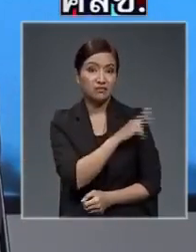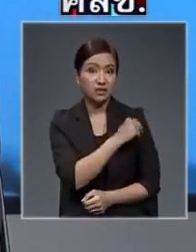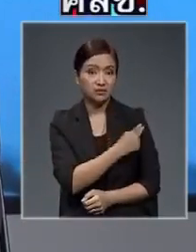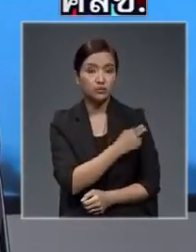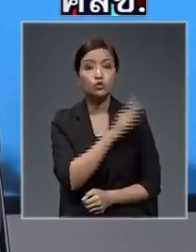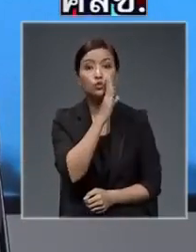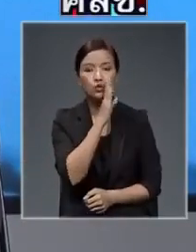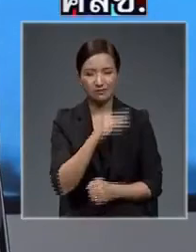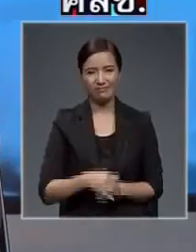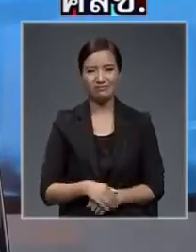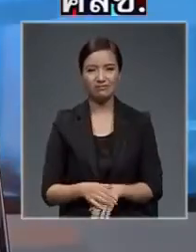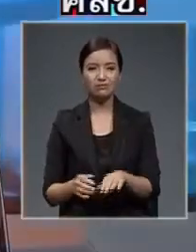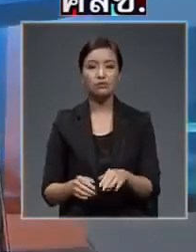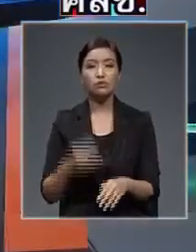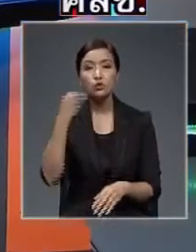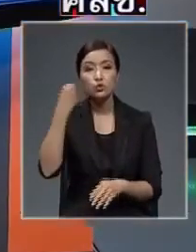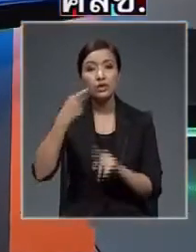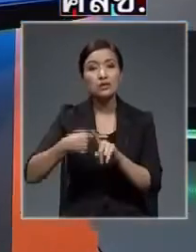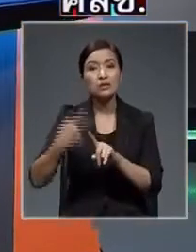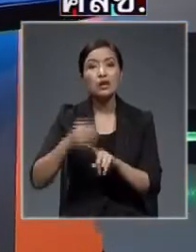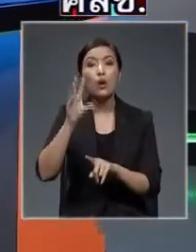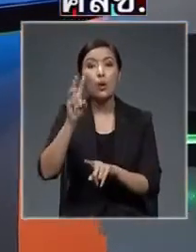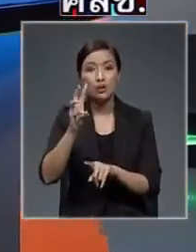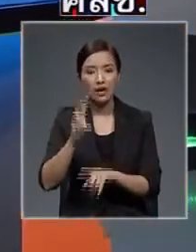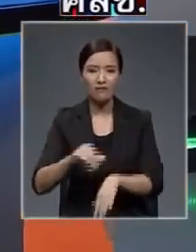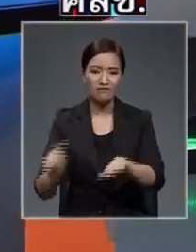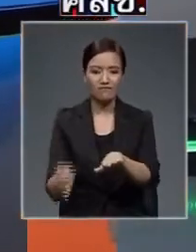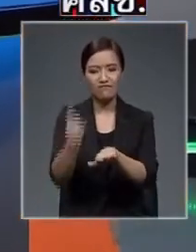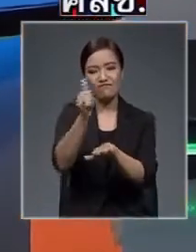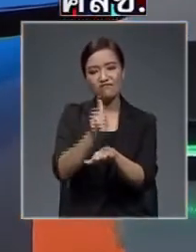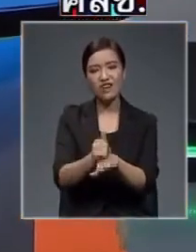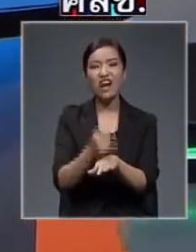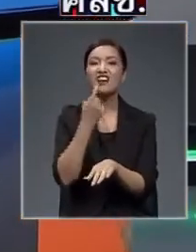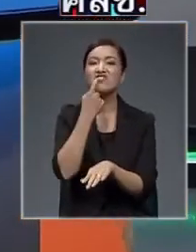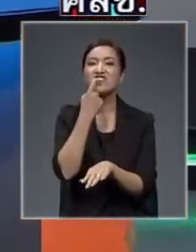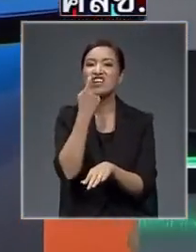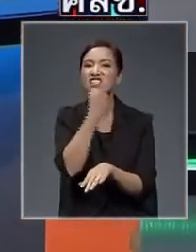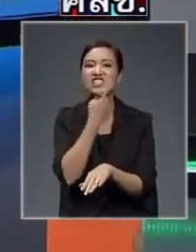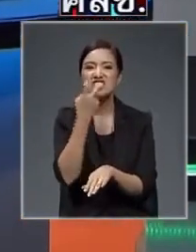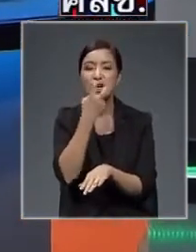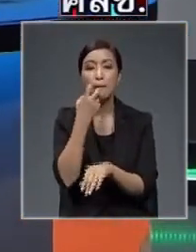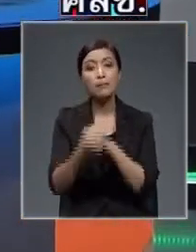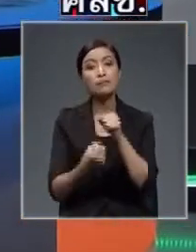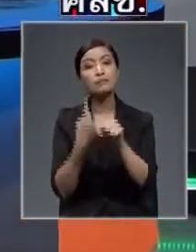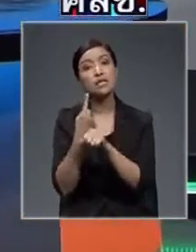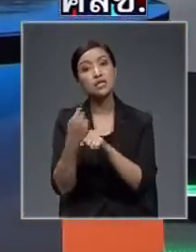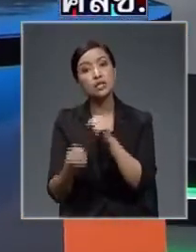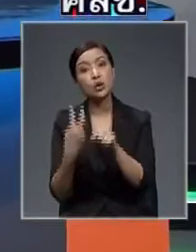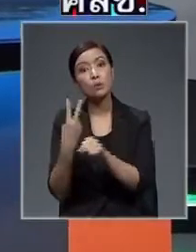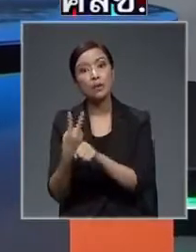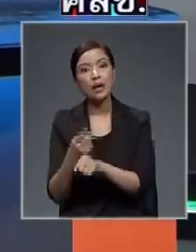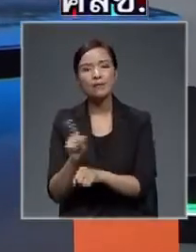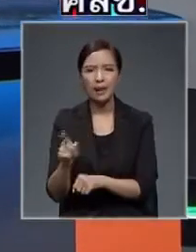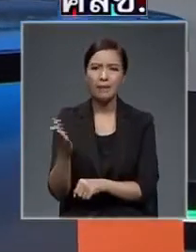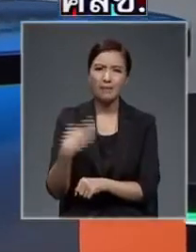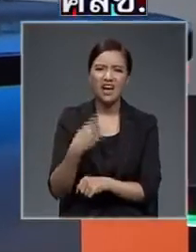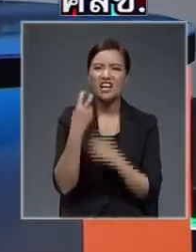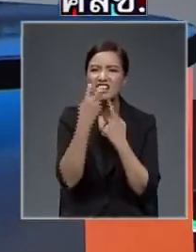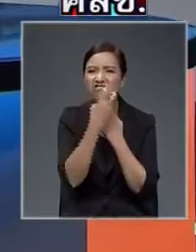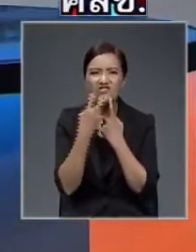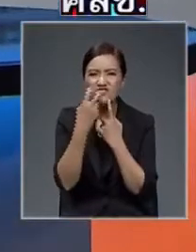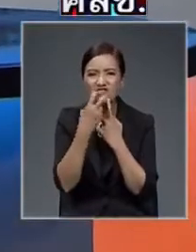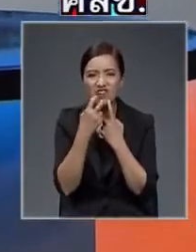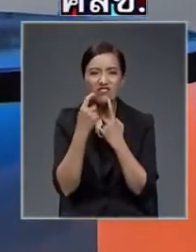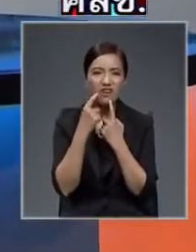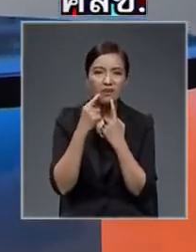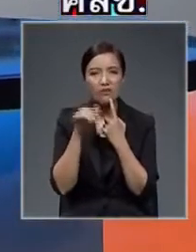ทำฟันทุกๆ6เดือนโดยปกติเนี่ยทุกๆ6เดือนเราต้องไปหาหมอฟันแล้วก็ประมาณปี2ปีคุณหมอก็จะบอกเอ็กซเรย์สักทีถ้าฟันปก